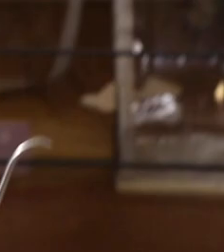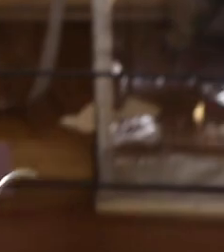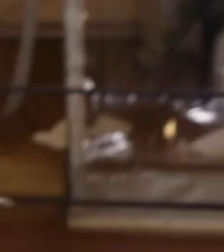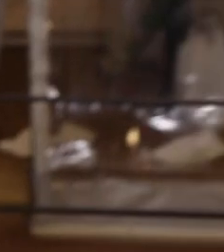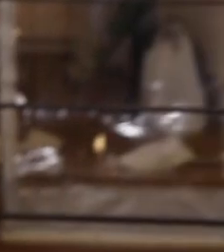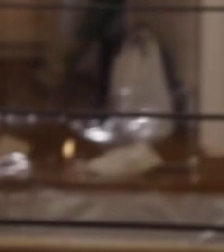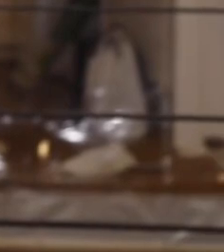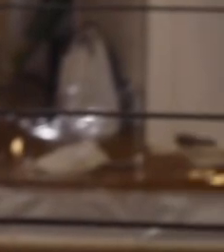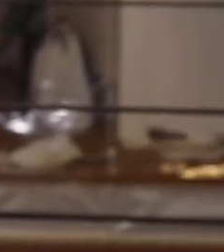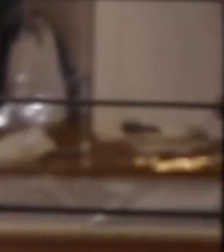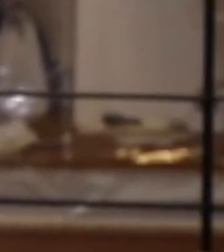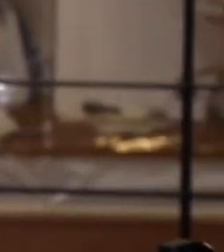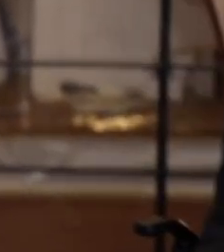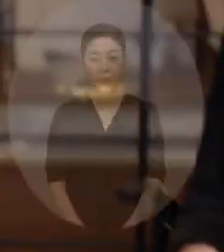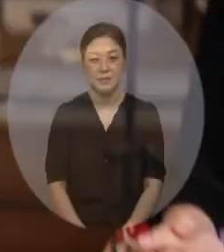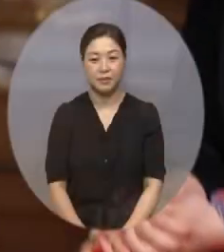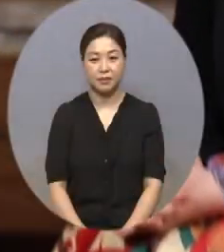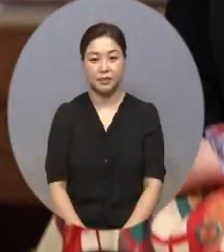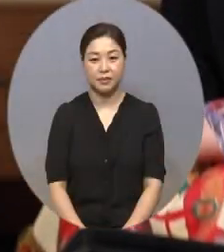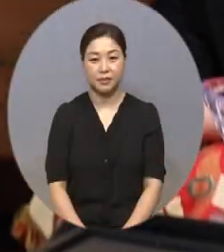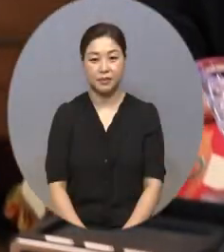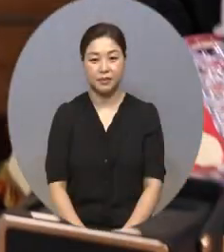음하하 3